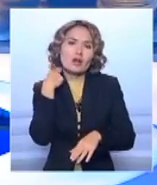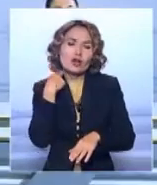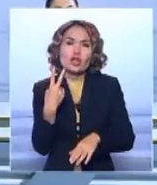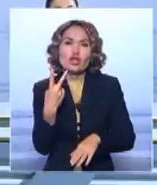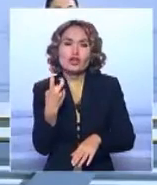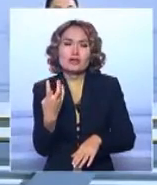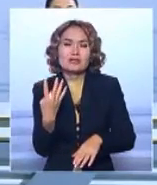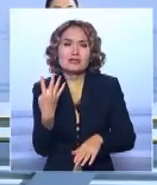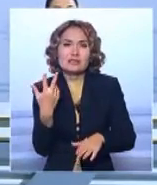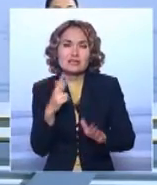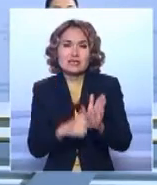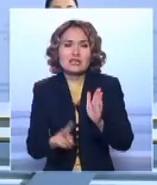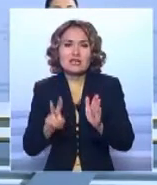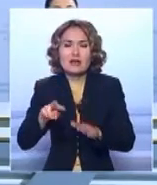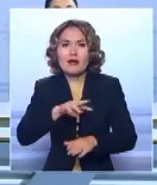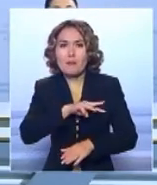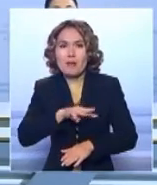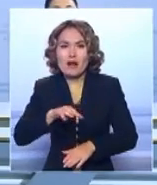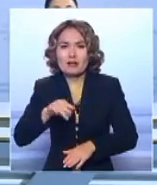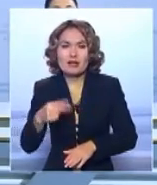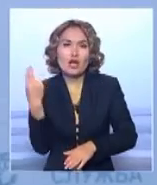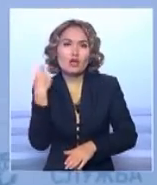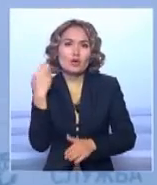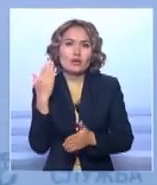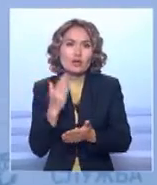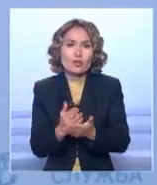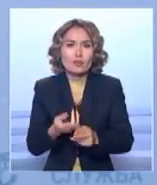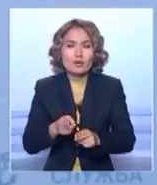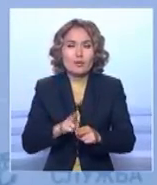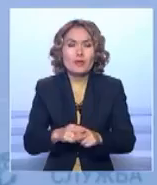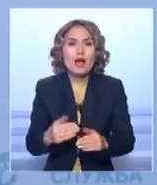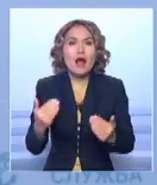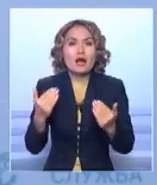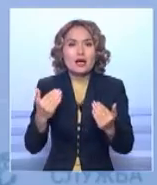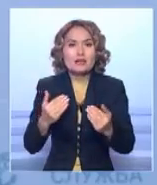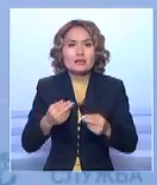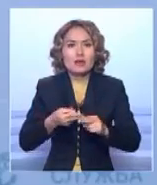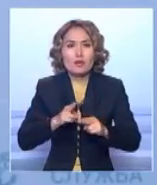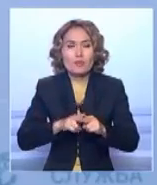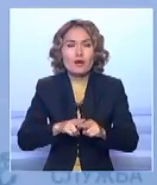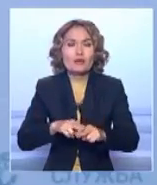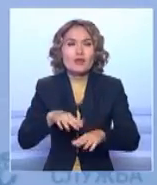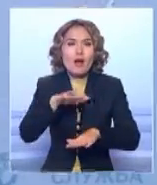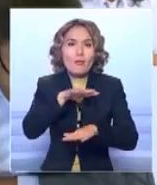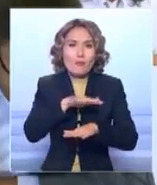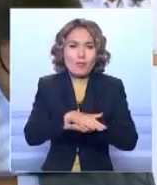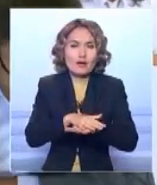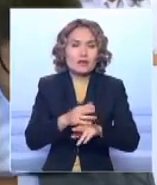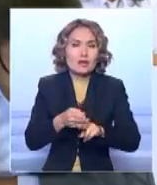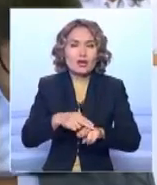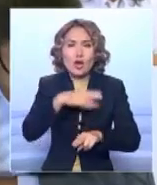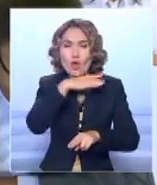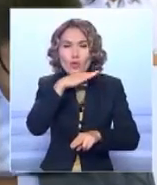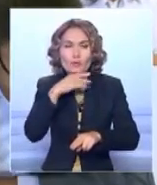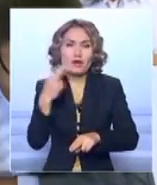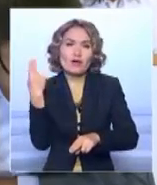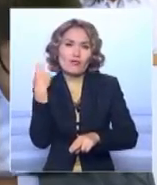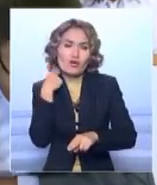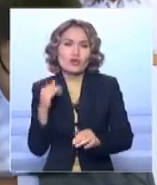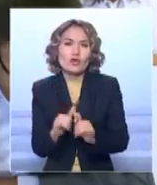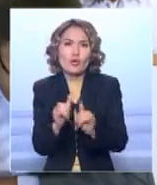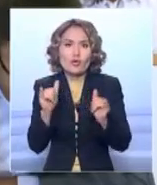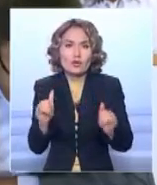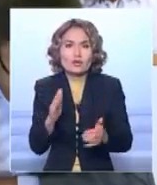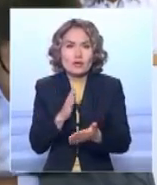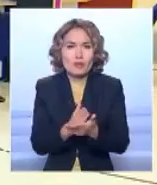теңге. Қарыз 2 айдың ішінде қайтарылуы тиіс. Бұл ретте жеке серіктестікпен несие беруші бітімгершілік келісім орнатып мерзімді